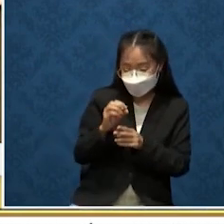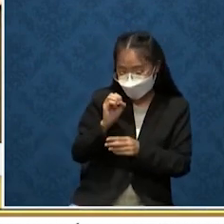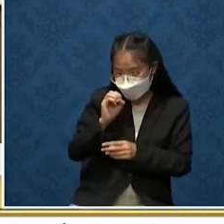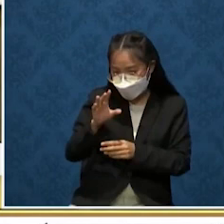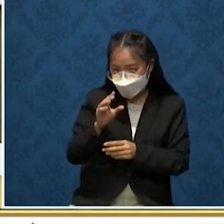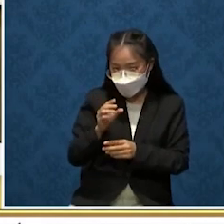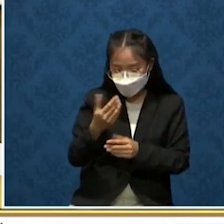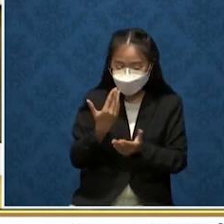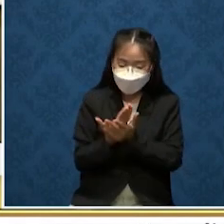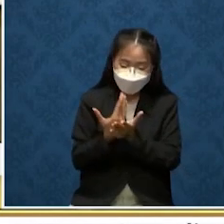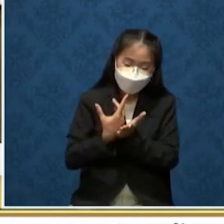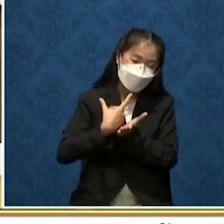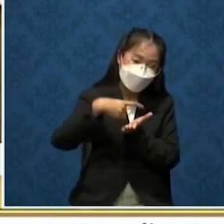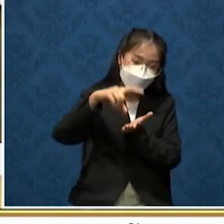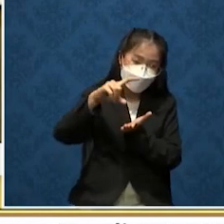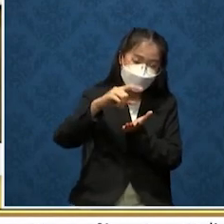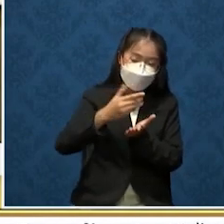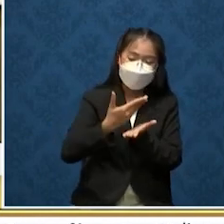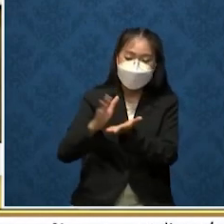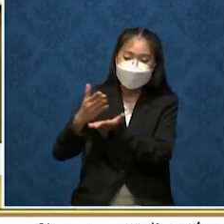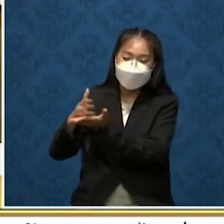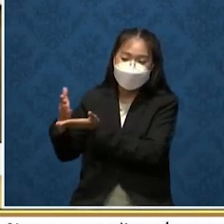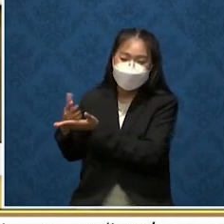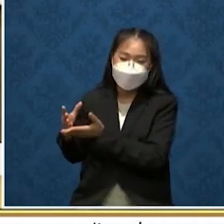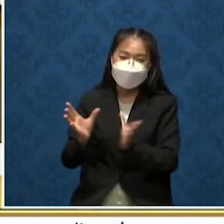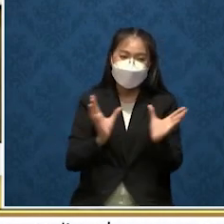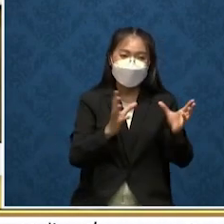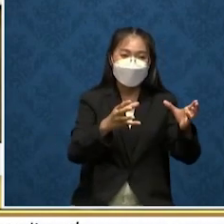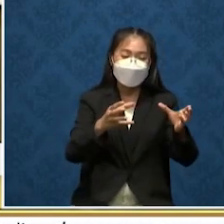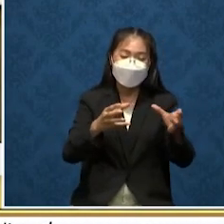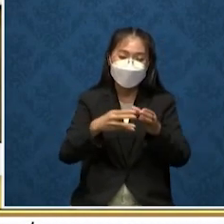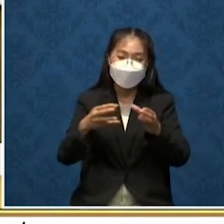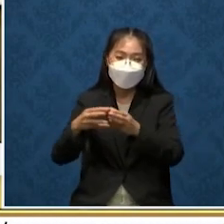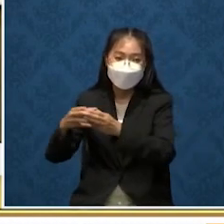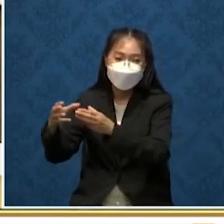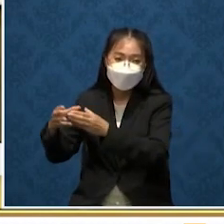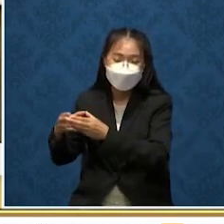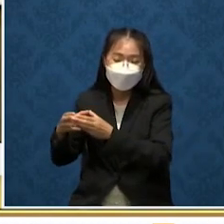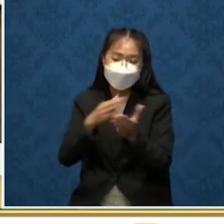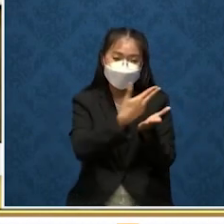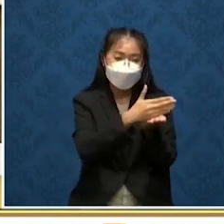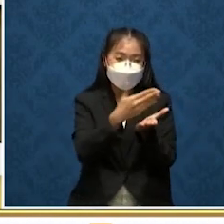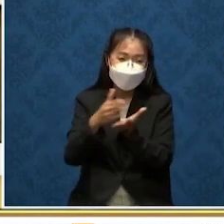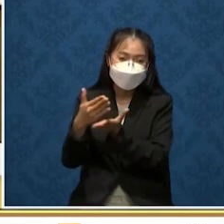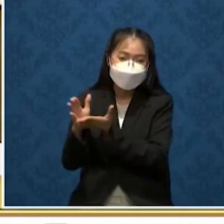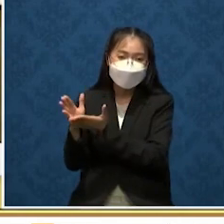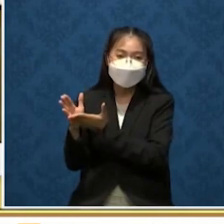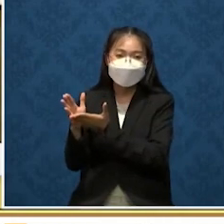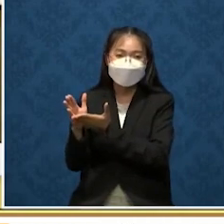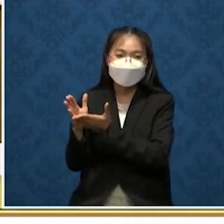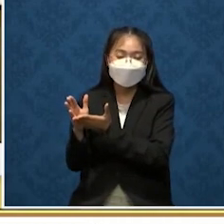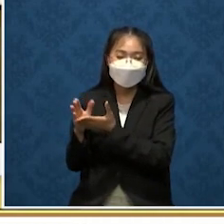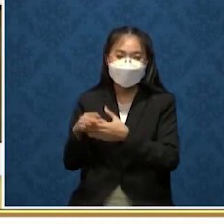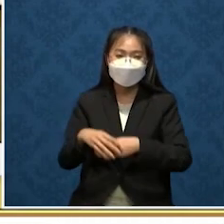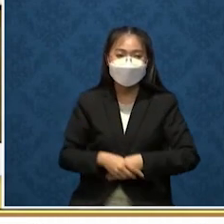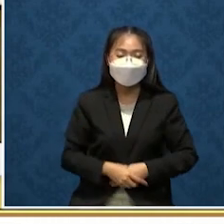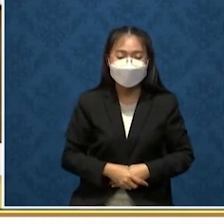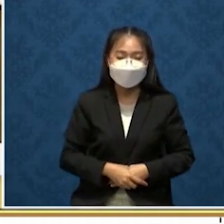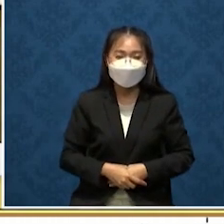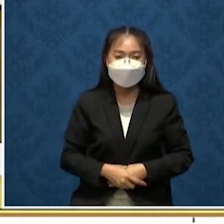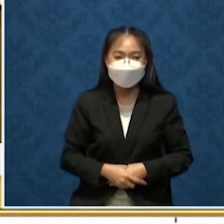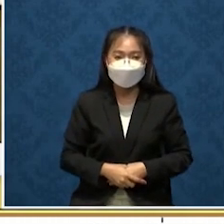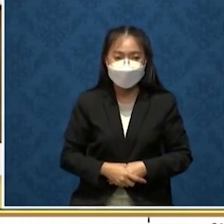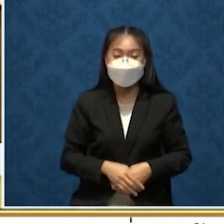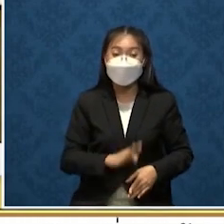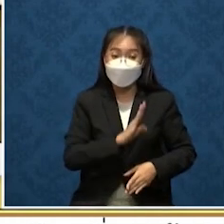โอนเงินกันนะครับแบ่งเป็นสายๆครับท่านประธานแบ่งกันเป็นใสๆธรรมดาครับลองคิดดูนะครับว่า